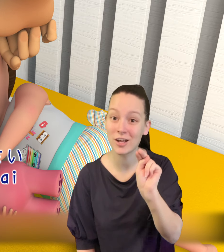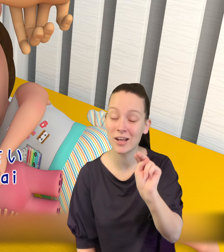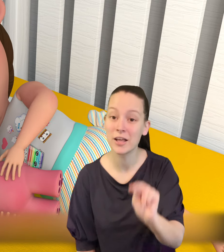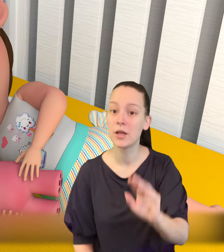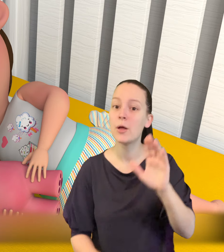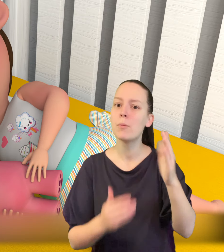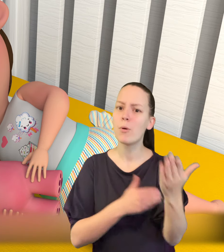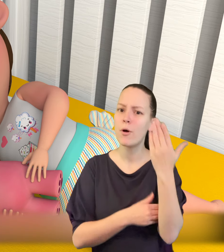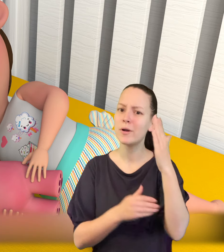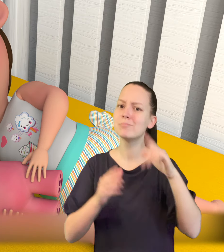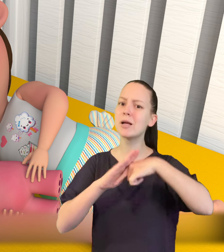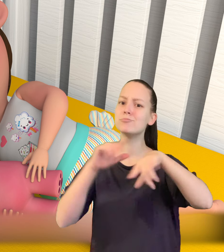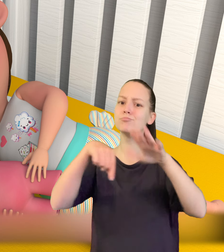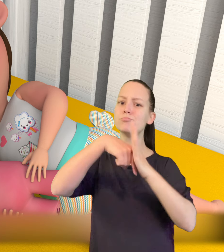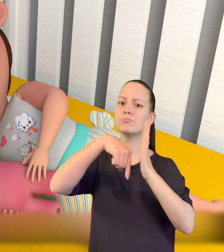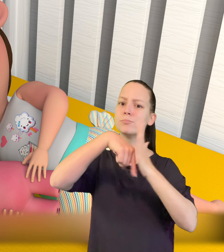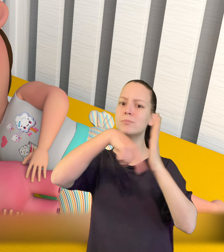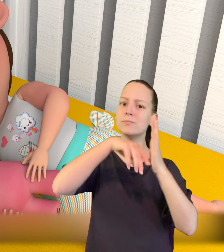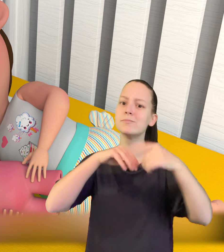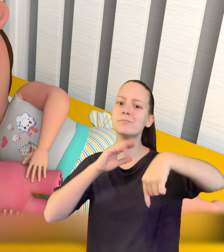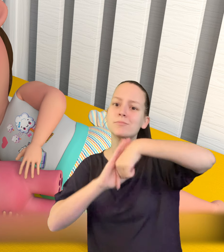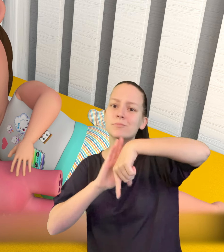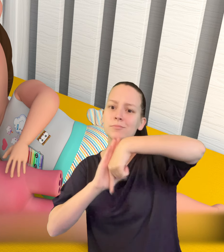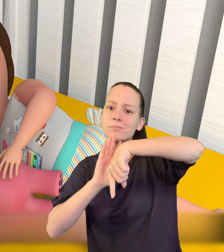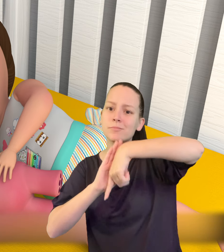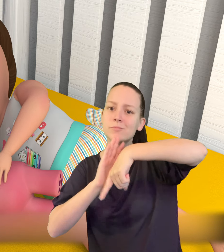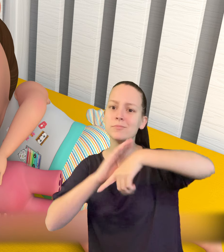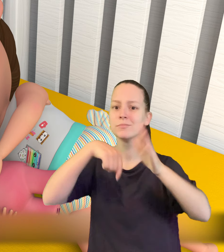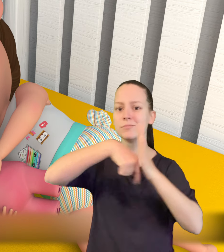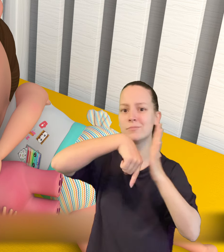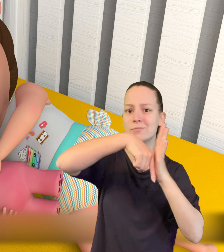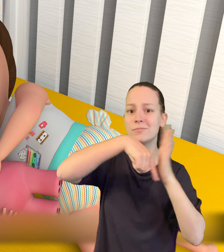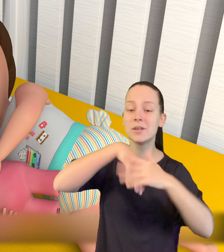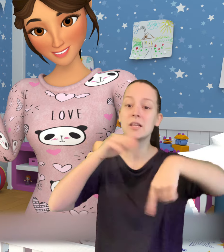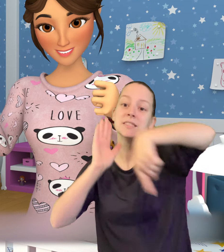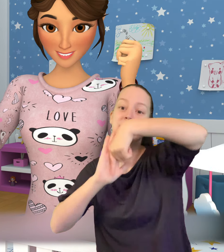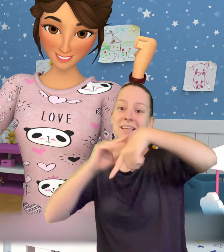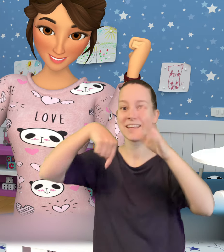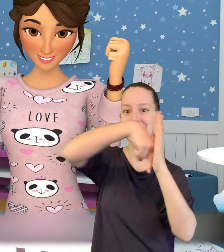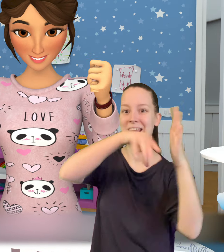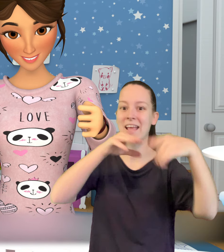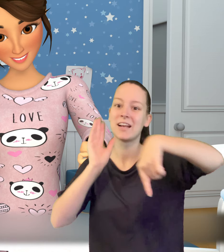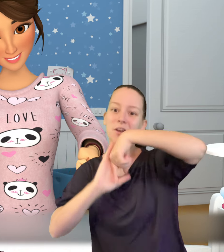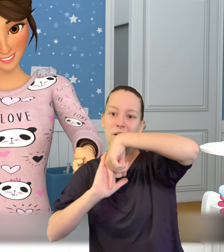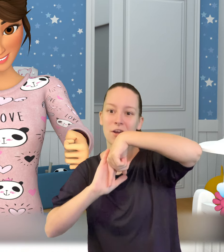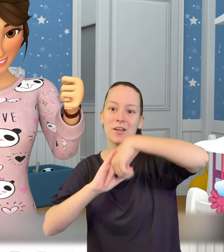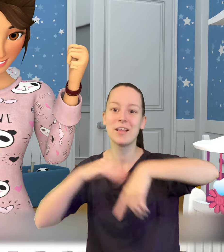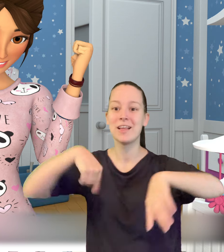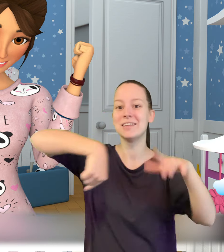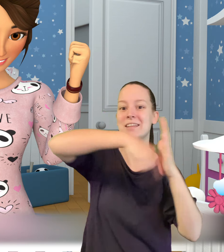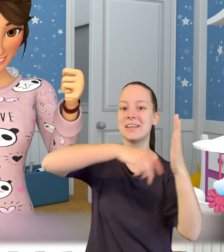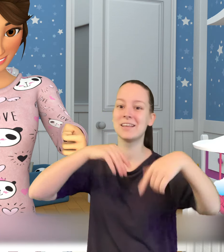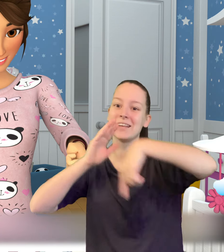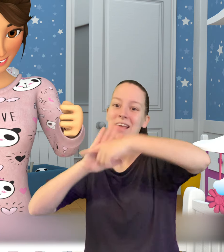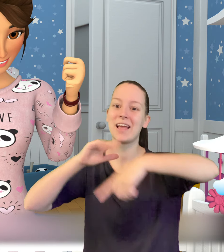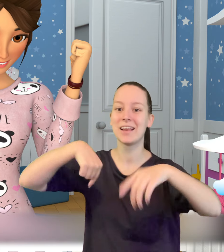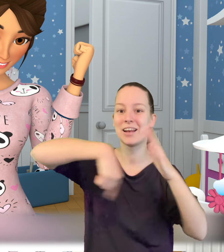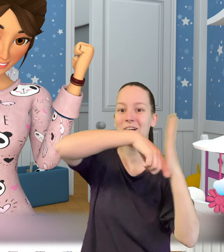なさい朝の金が鳴っているよディンディンドンディンディンドン